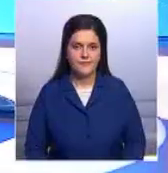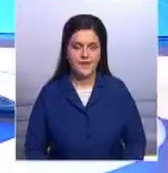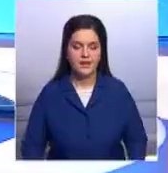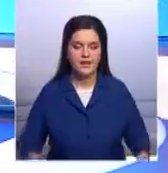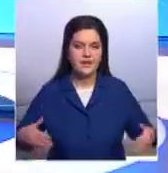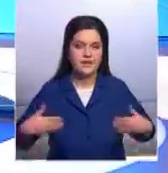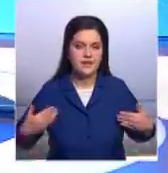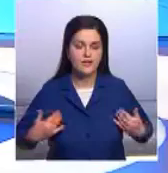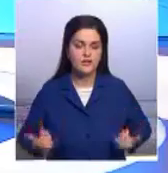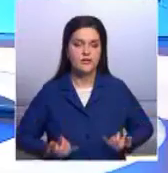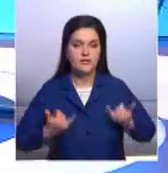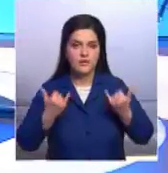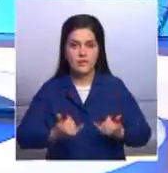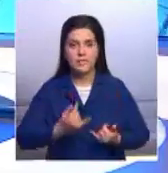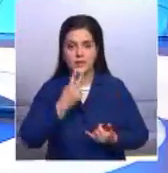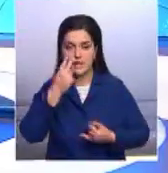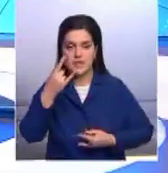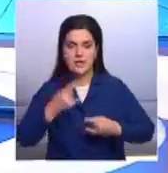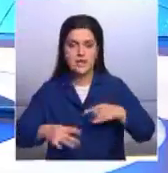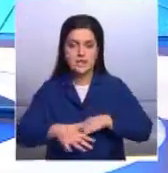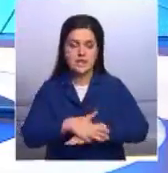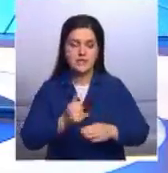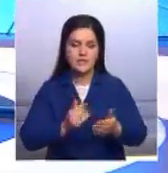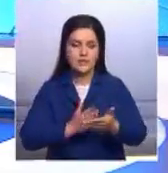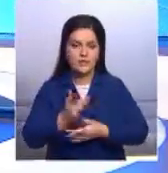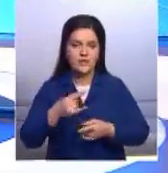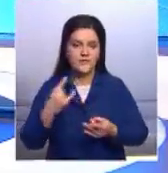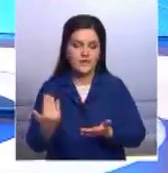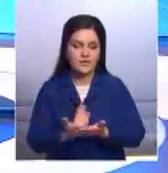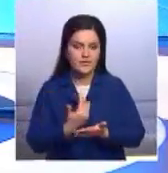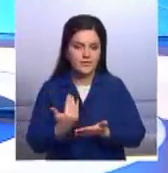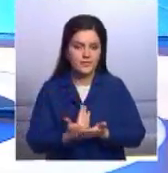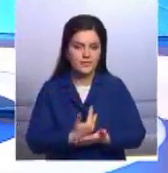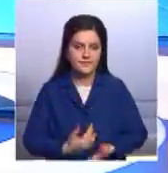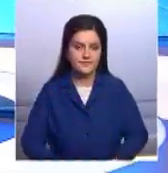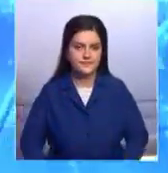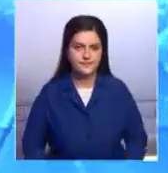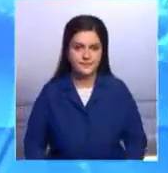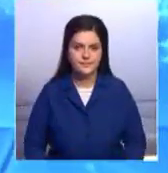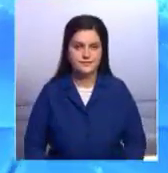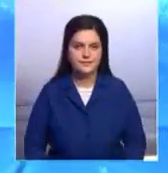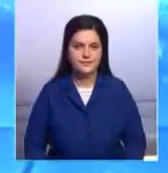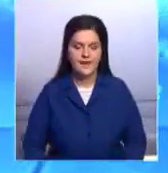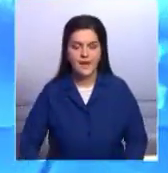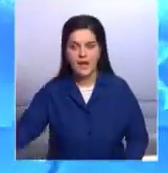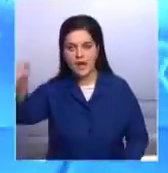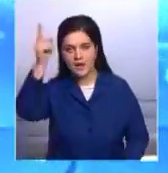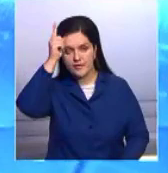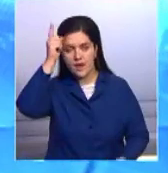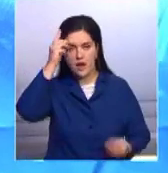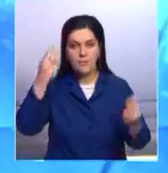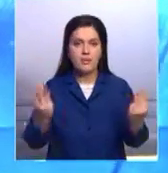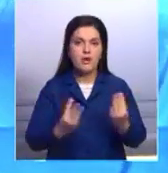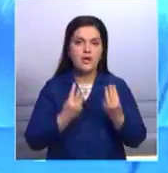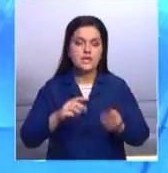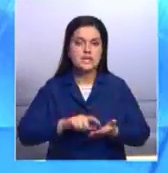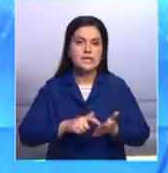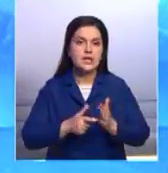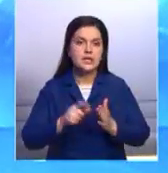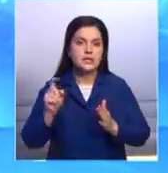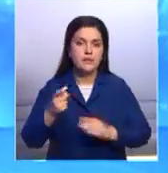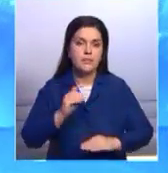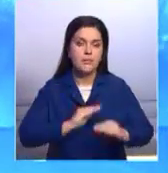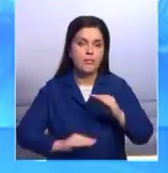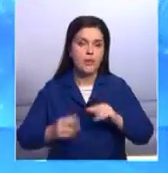Виктория Антонишина и Алмаз Ашим расскажут вам о последних новостях. Здравствуйте. В Германии горит склад химических